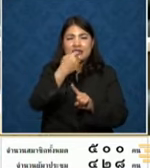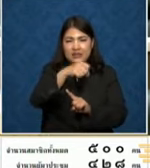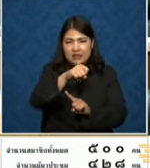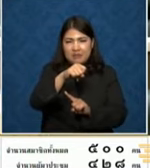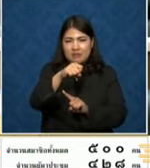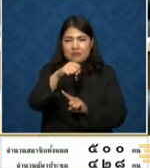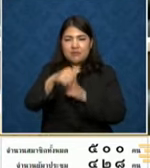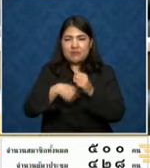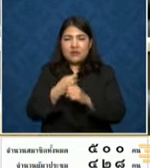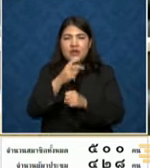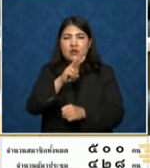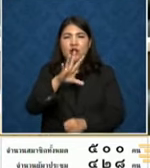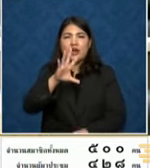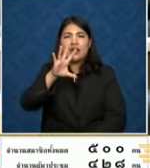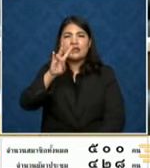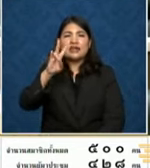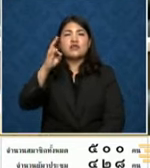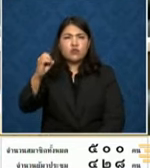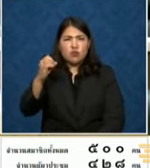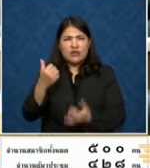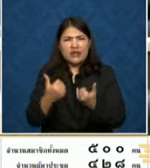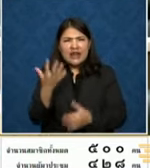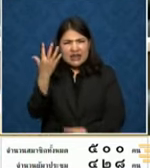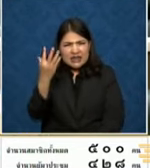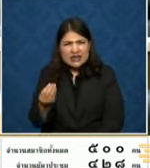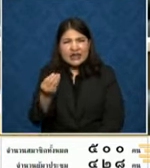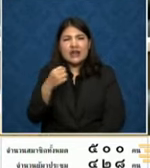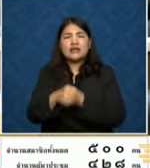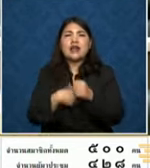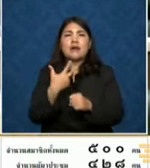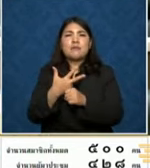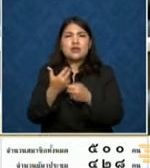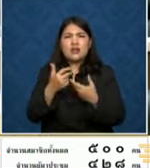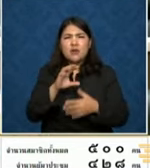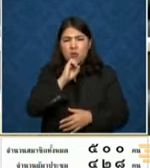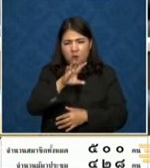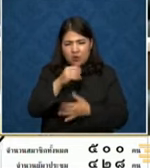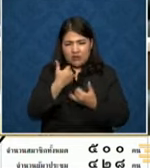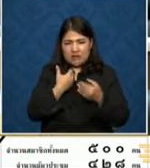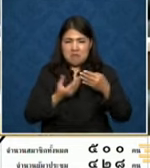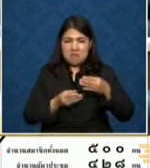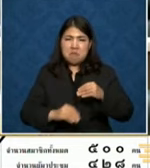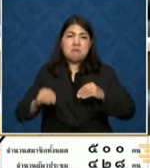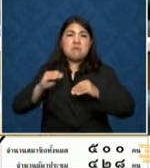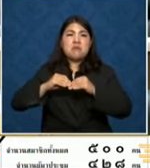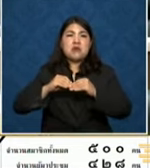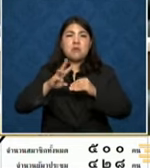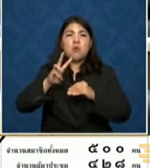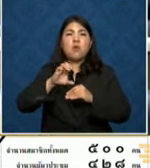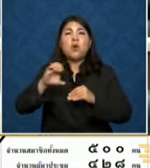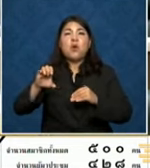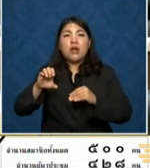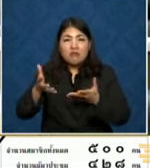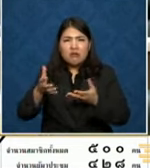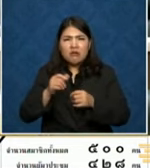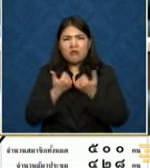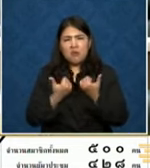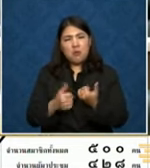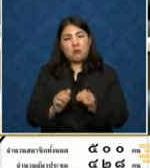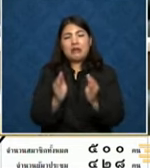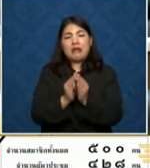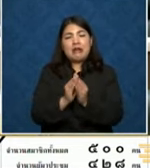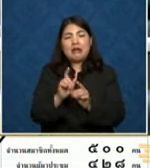หลือระยะเวลาอีกแค่3ปีครับท่านประธานครับจะขึ้นเป็น600บาทผมขออนุญาตเป็นคุณครูนะครับให้เกรดเลยนะครับท่านประธ